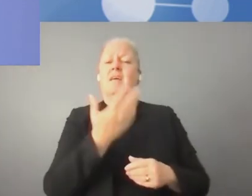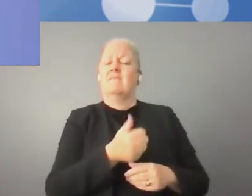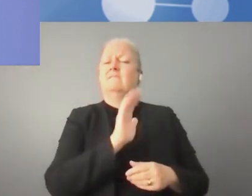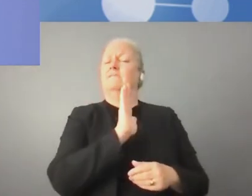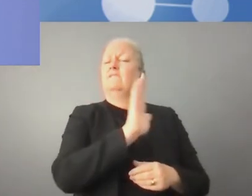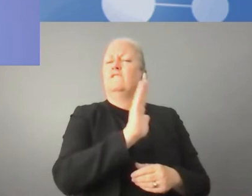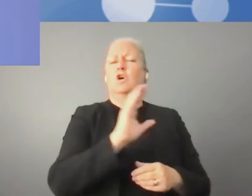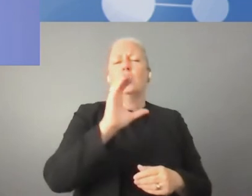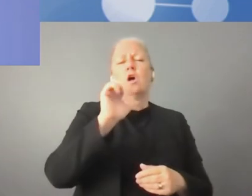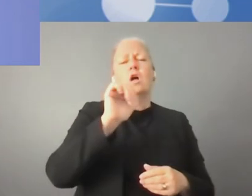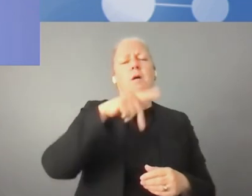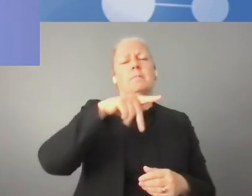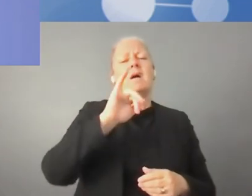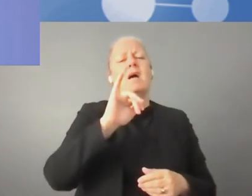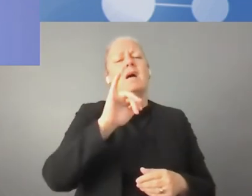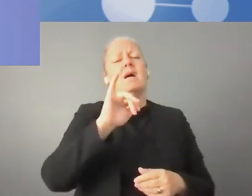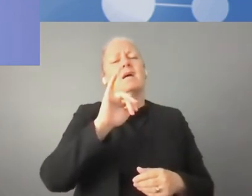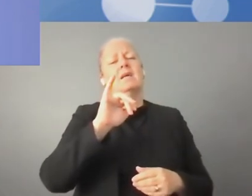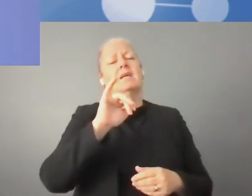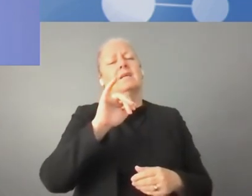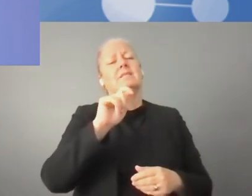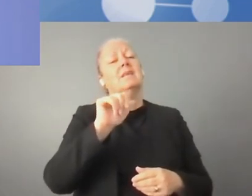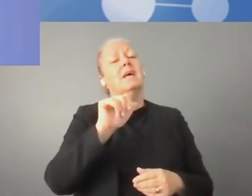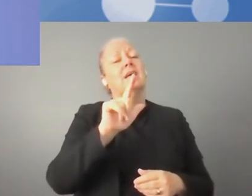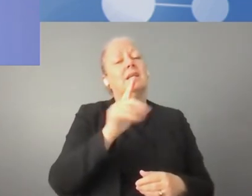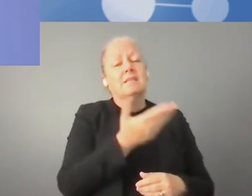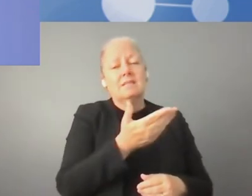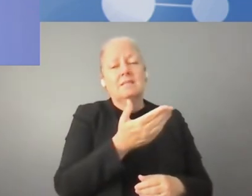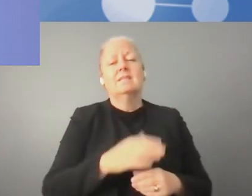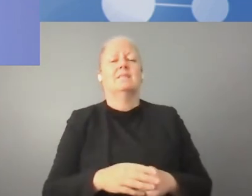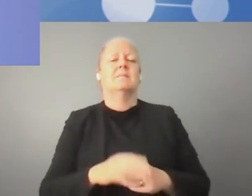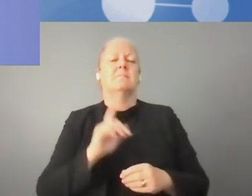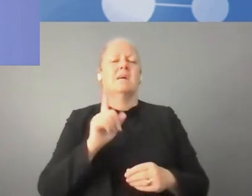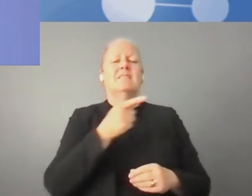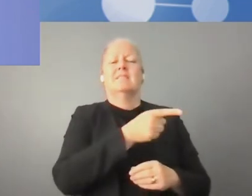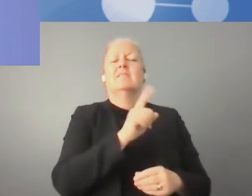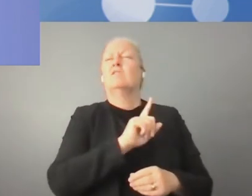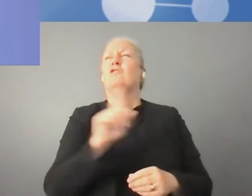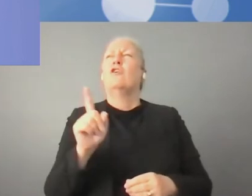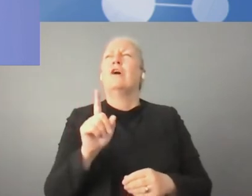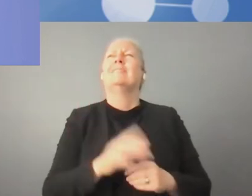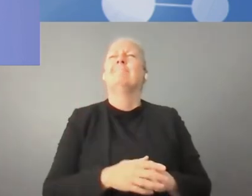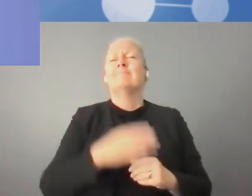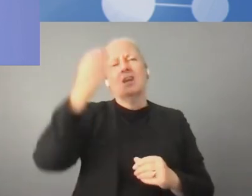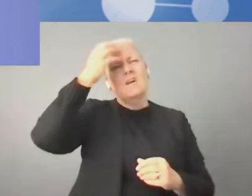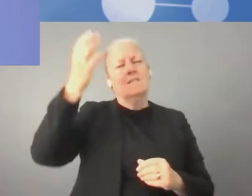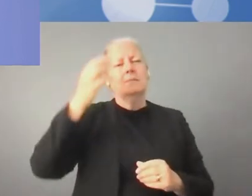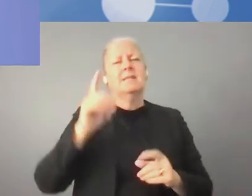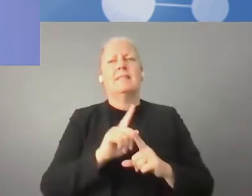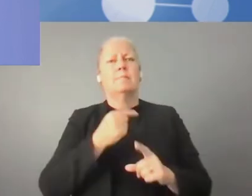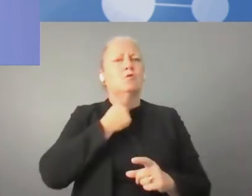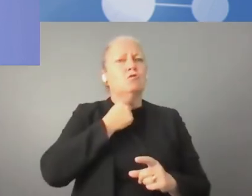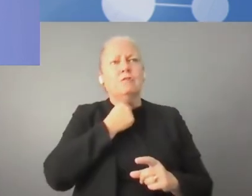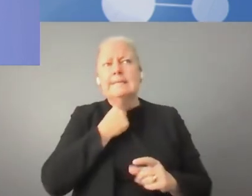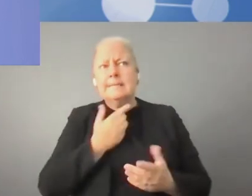它是也是使用国家的支持。我并不是说国家是一个风险